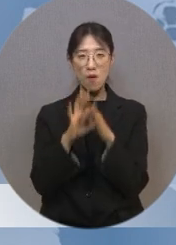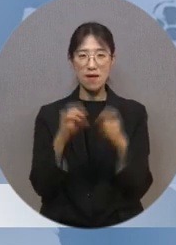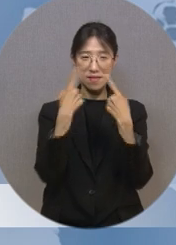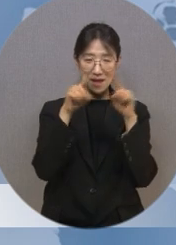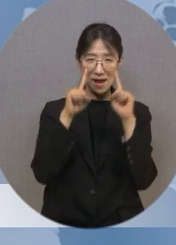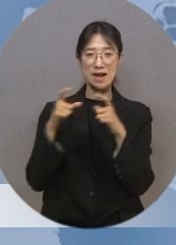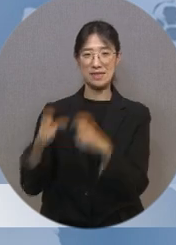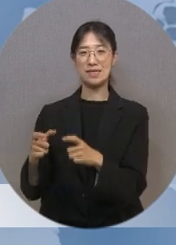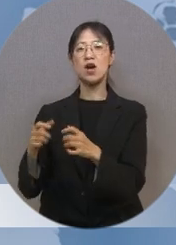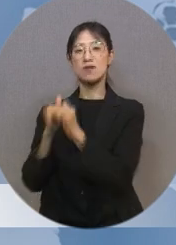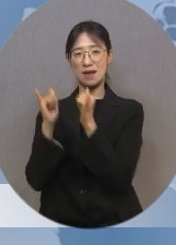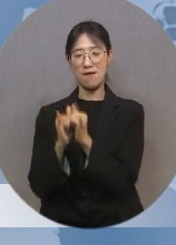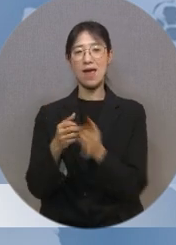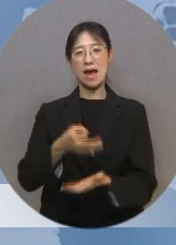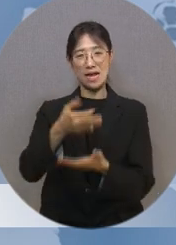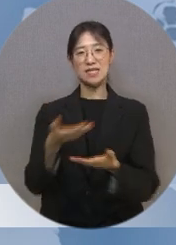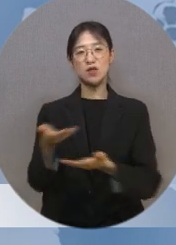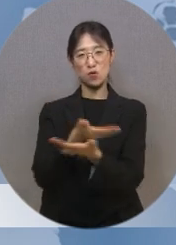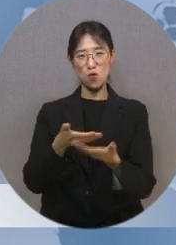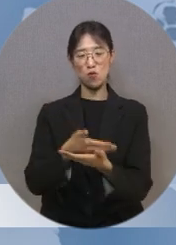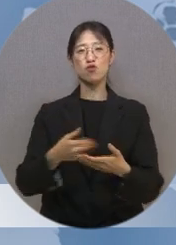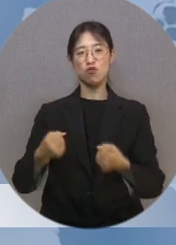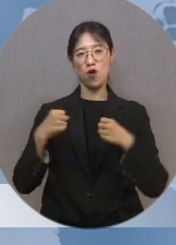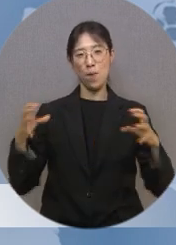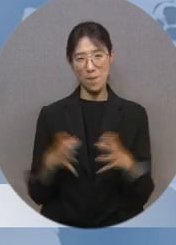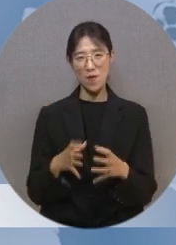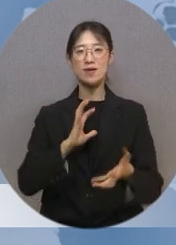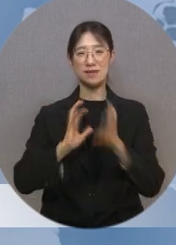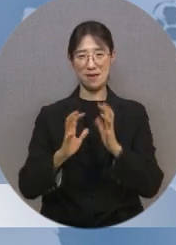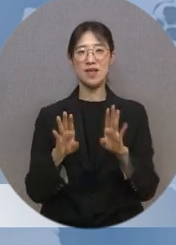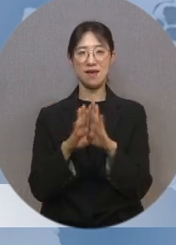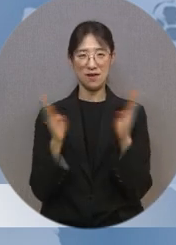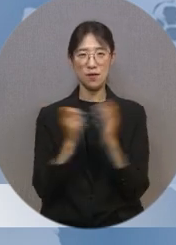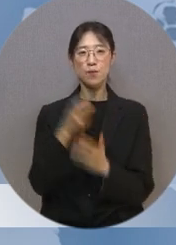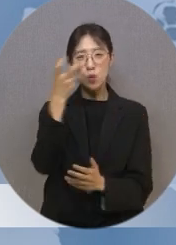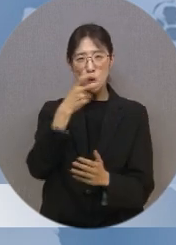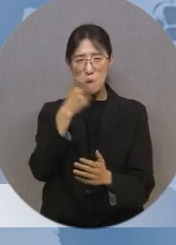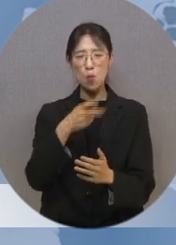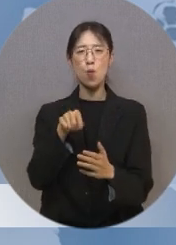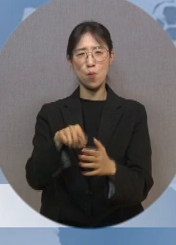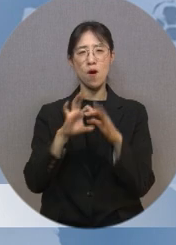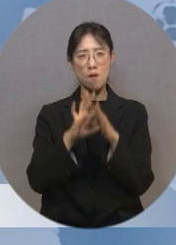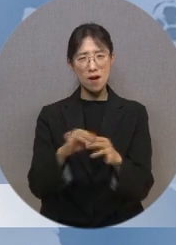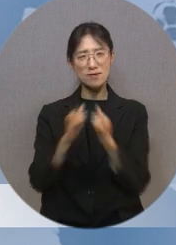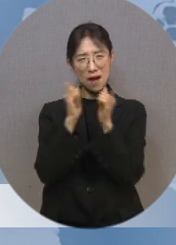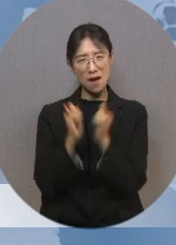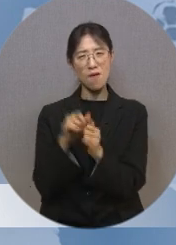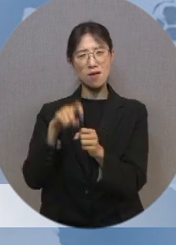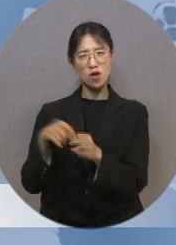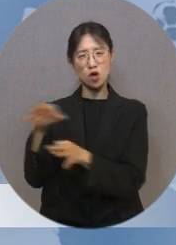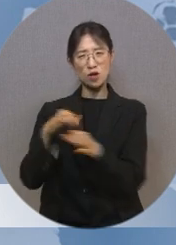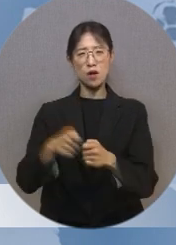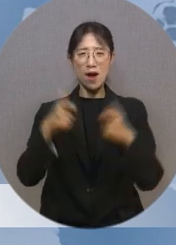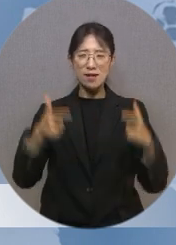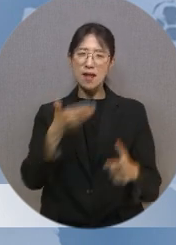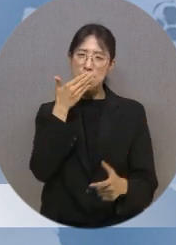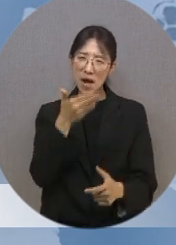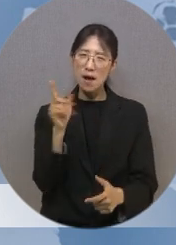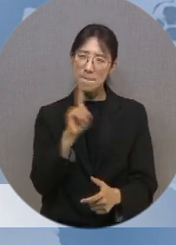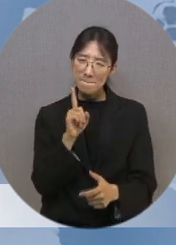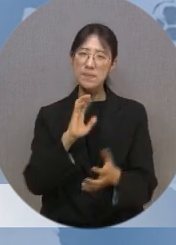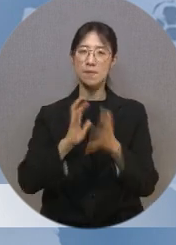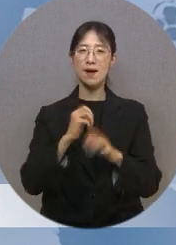지역사회 가치공유협력 세미나를 열었습니다. 돌봄 영역의 사회적 경제 확대 가능성을 모색하다를